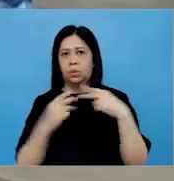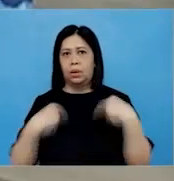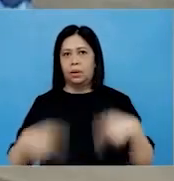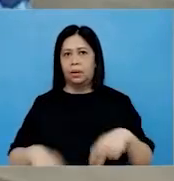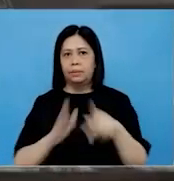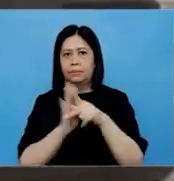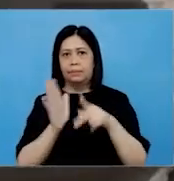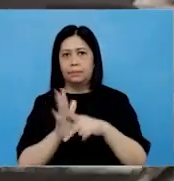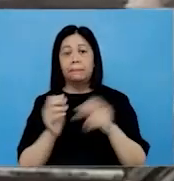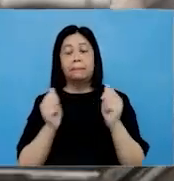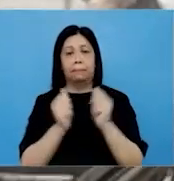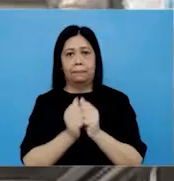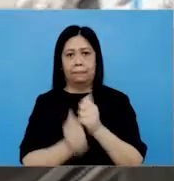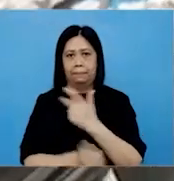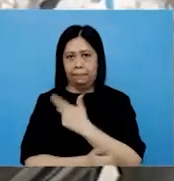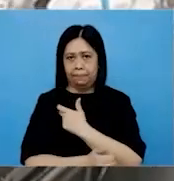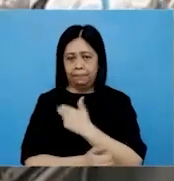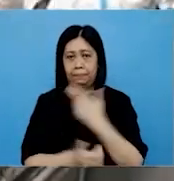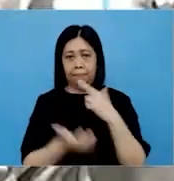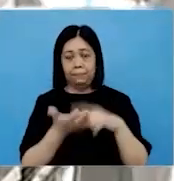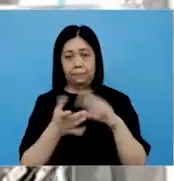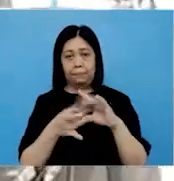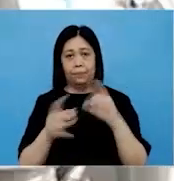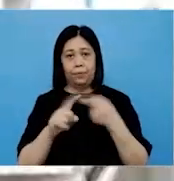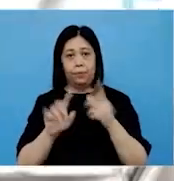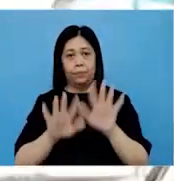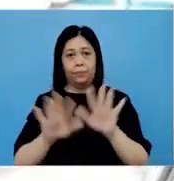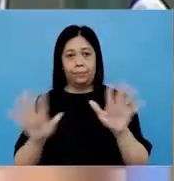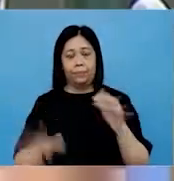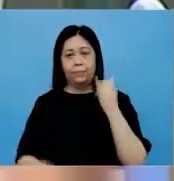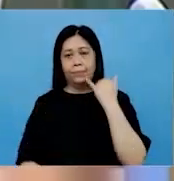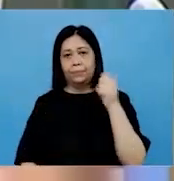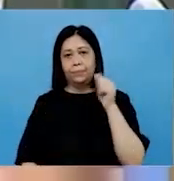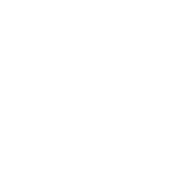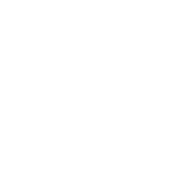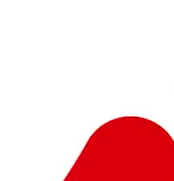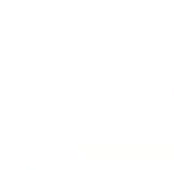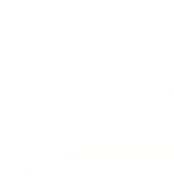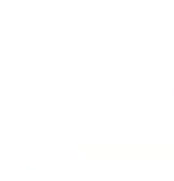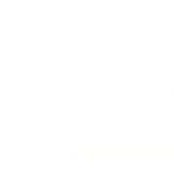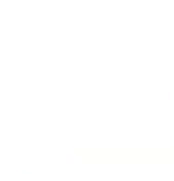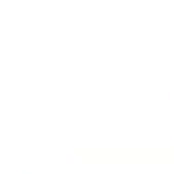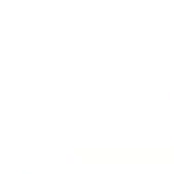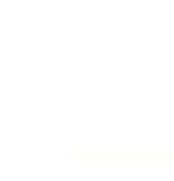ang vaccination. Nagbabalita mula sa Frontline, Jem Avancenia, News 5.